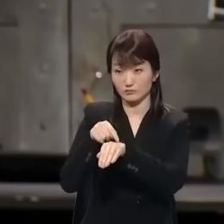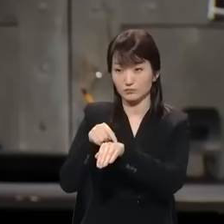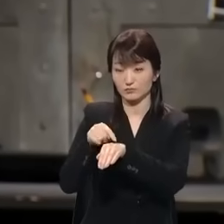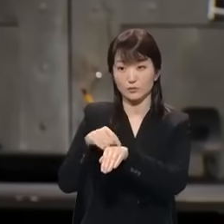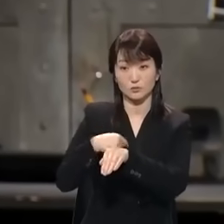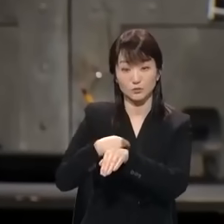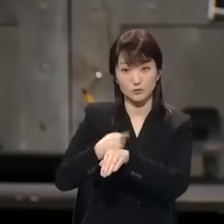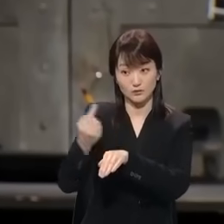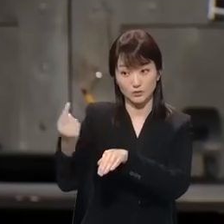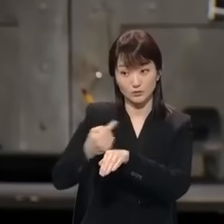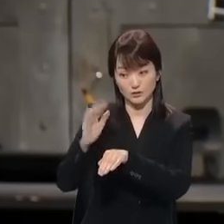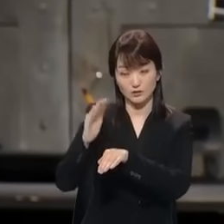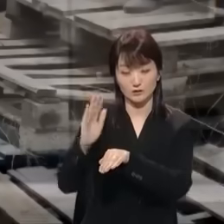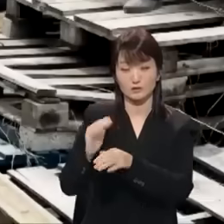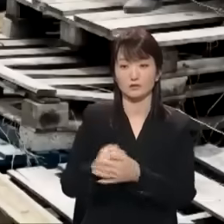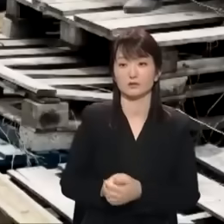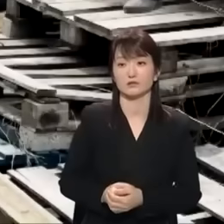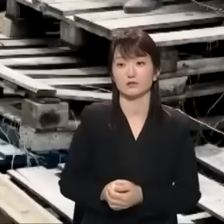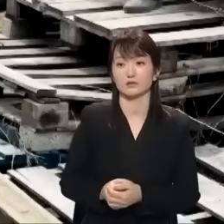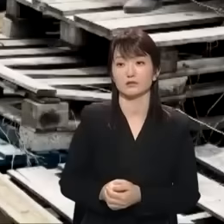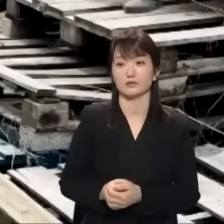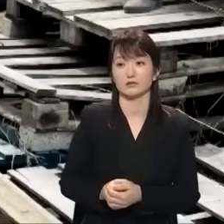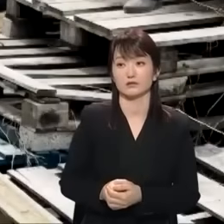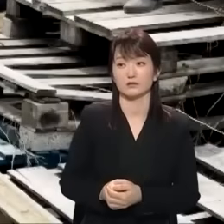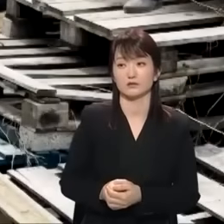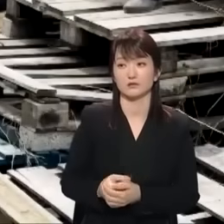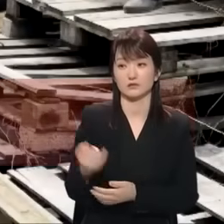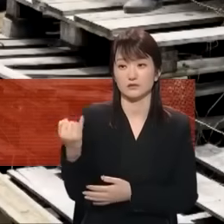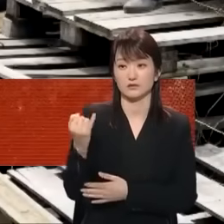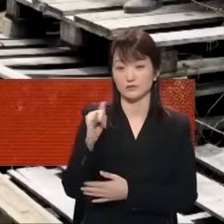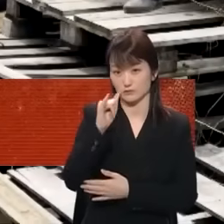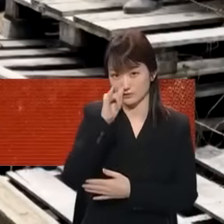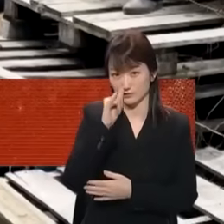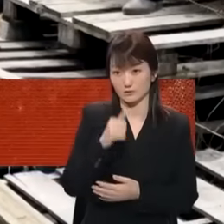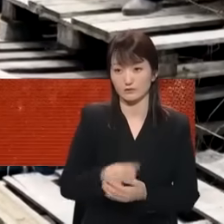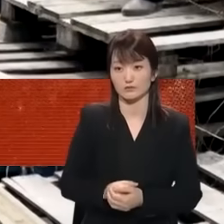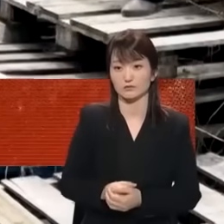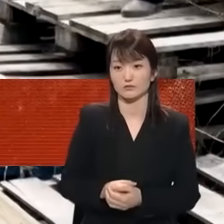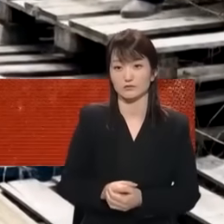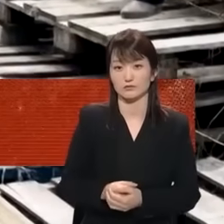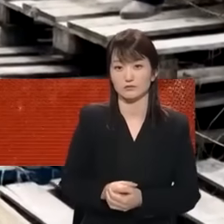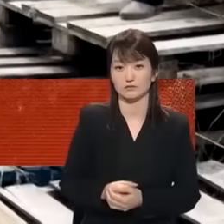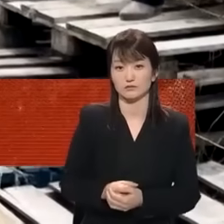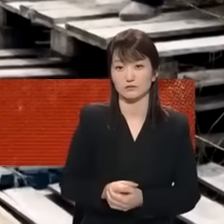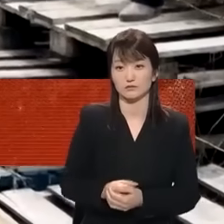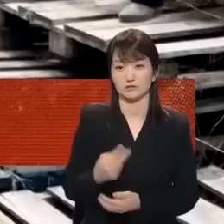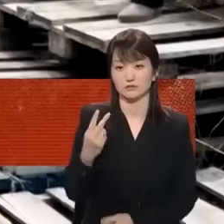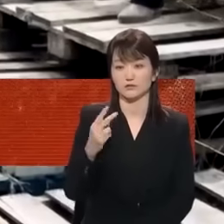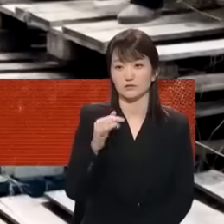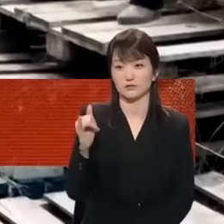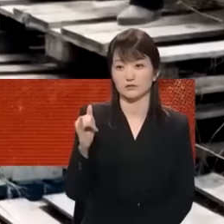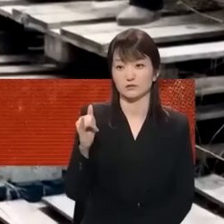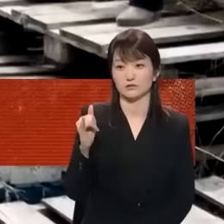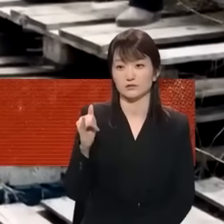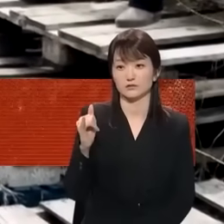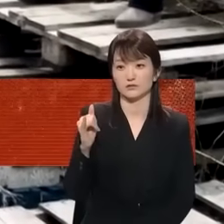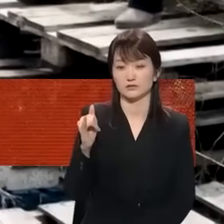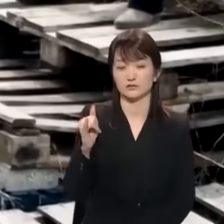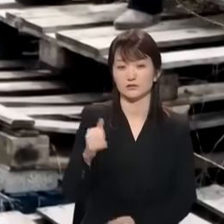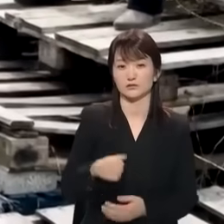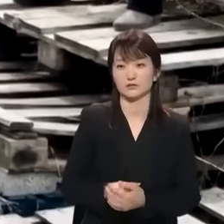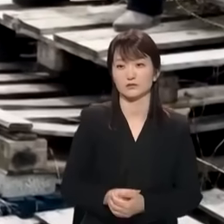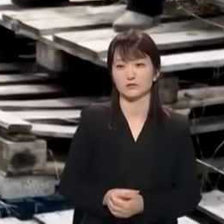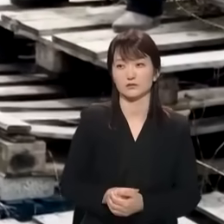혼자라고 했는데 다른 일행이 없다고 했는데 일행이 있는 거예요 여성분이 행했는데 알고 봤더니 두 사람이 자매간 있더라 이런